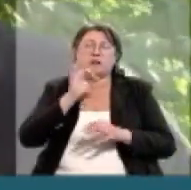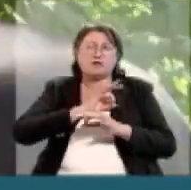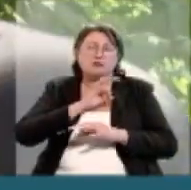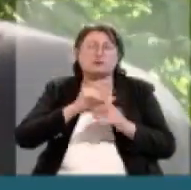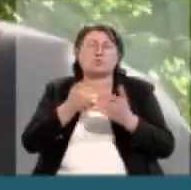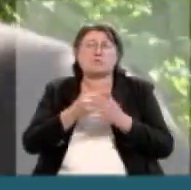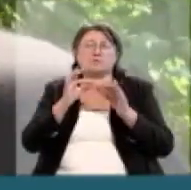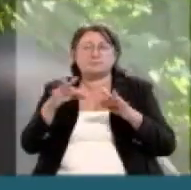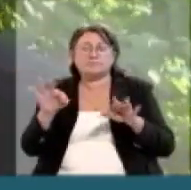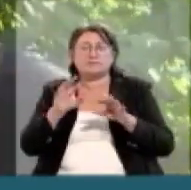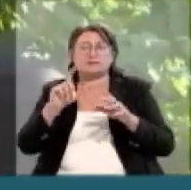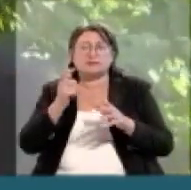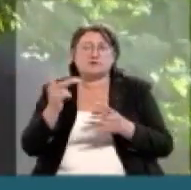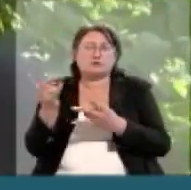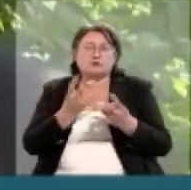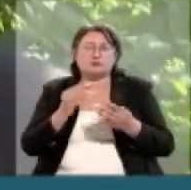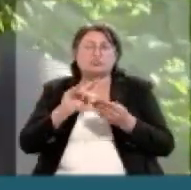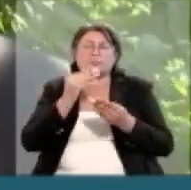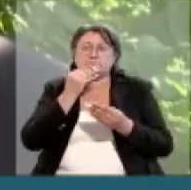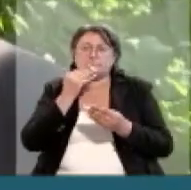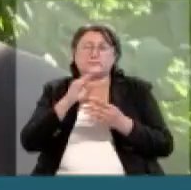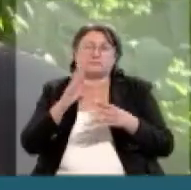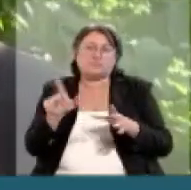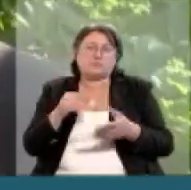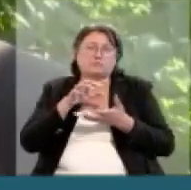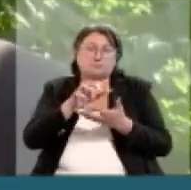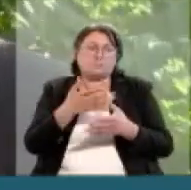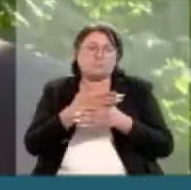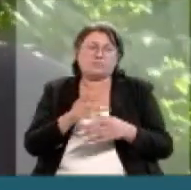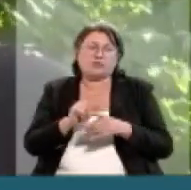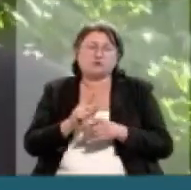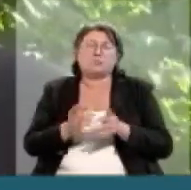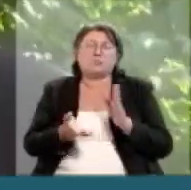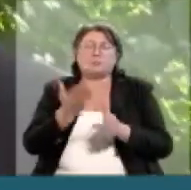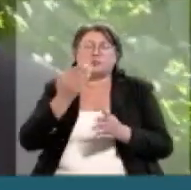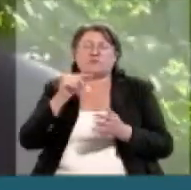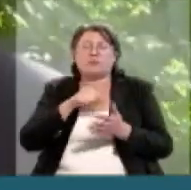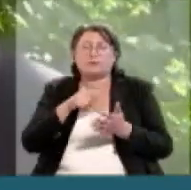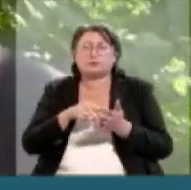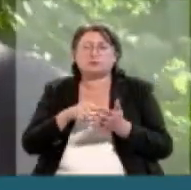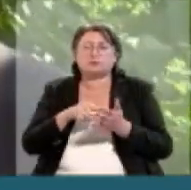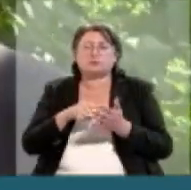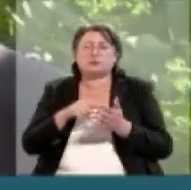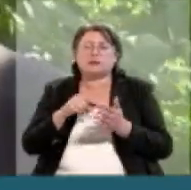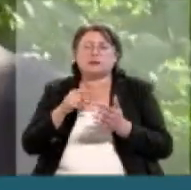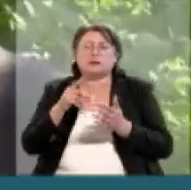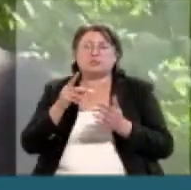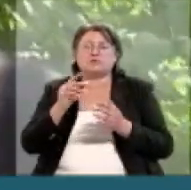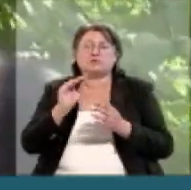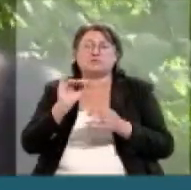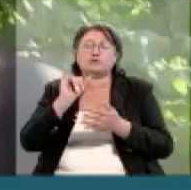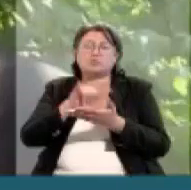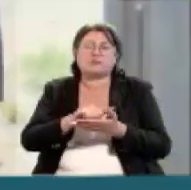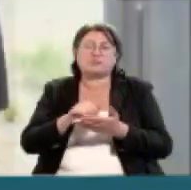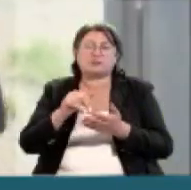материалдық сипаттағы үлкен көмек көрсетеді. Сондай ақ Жанашыр Бол көп қабатты үйде тұратын мүгедекке пандус жасау мәселесі бойынша мәселені